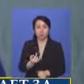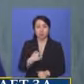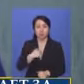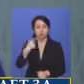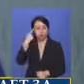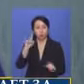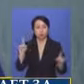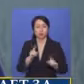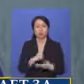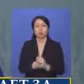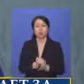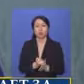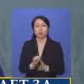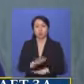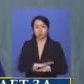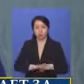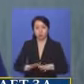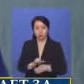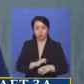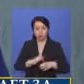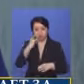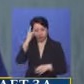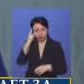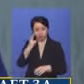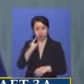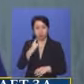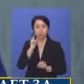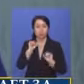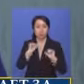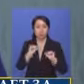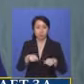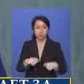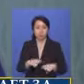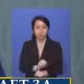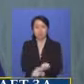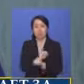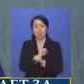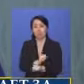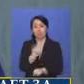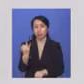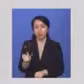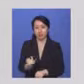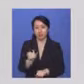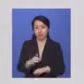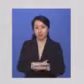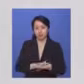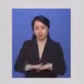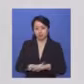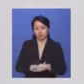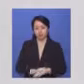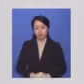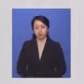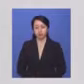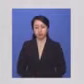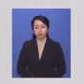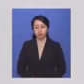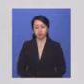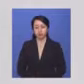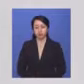считаю, убеждена, что Народная партия Казахстана сможет защитить интересы народа.